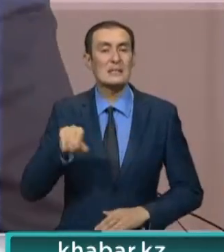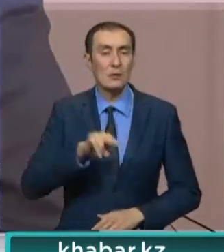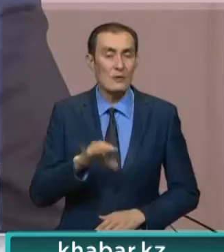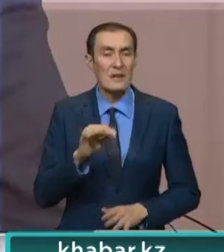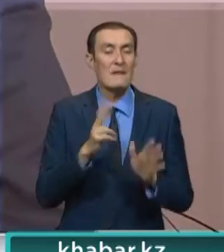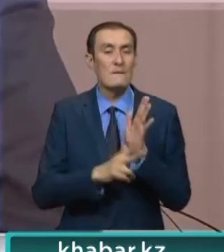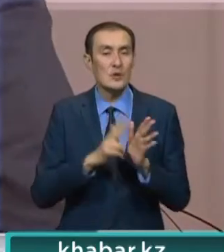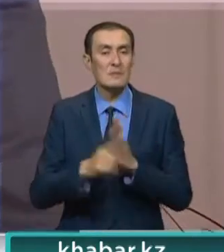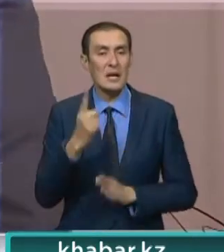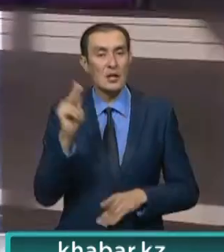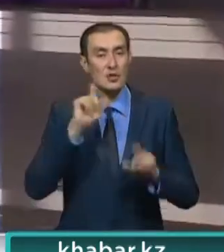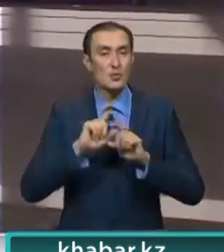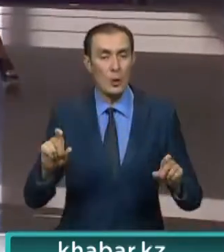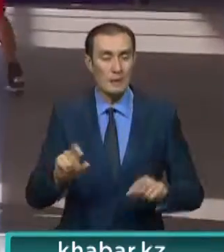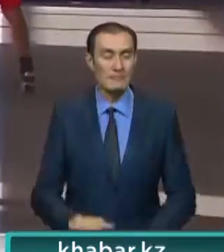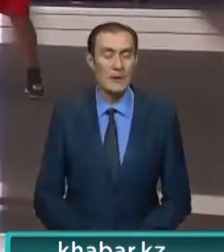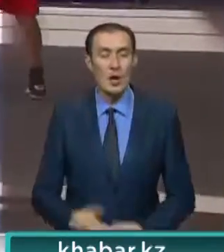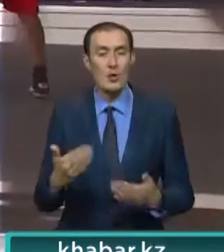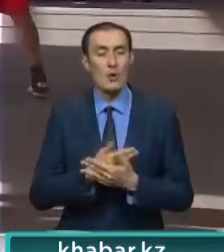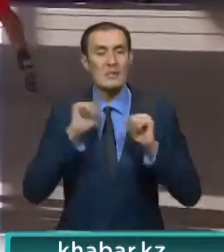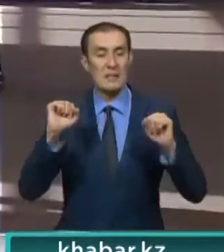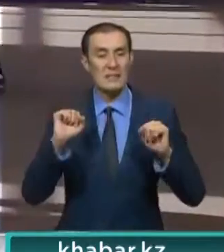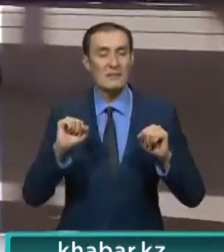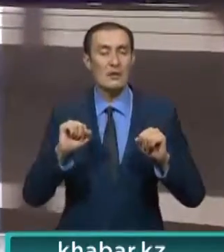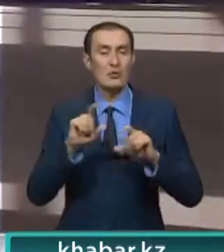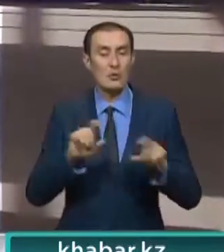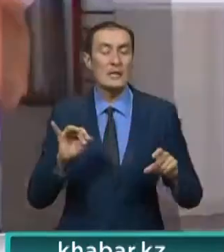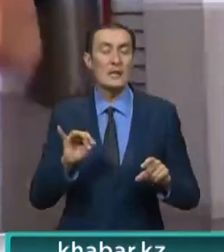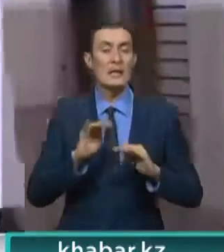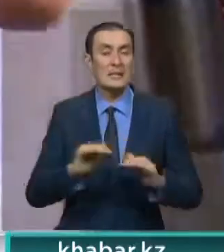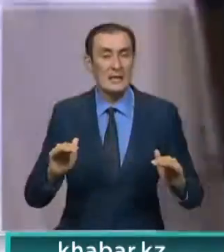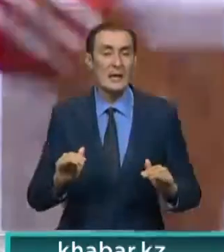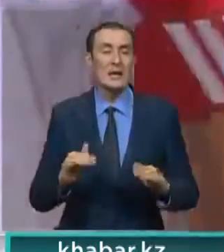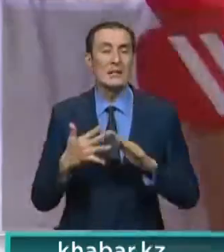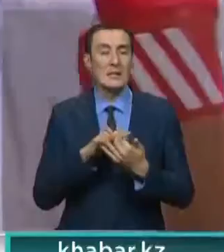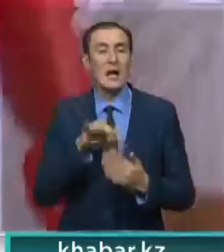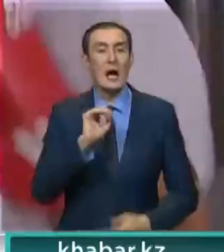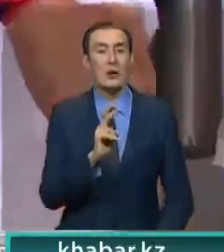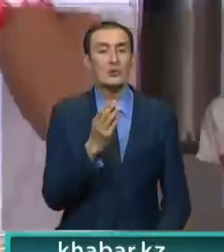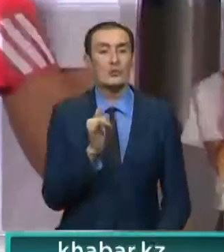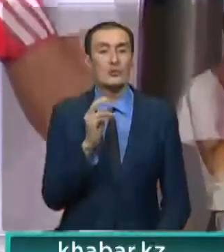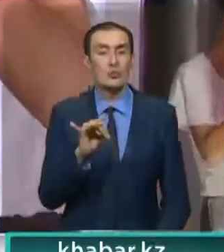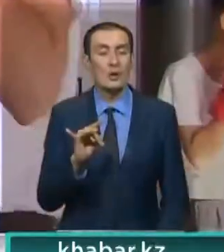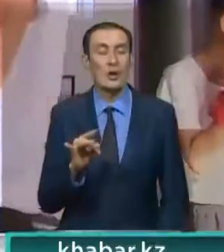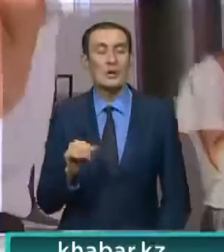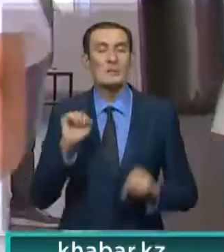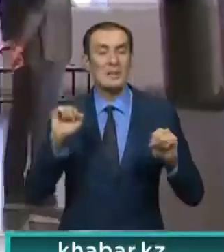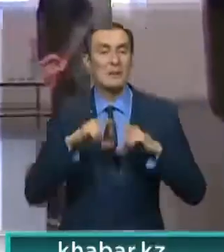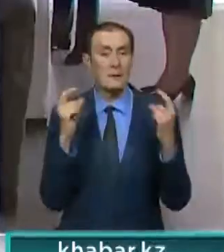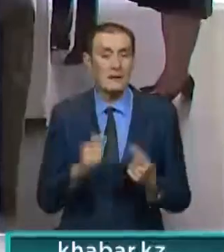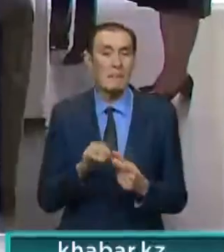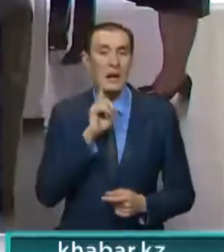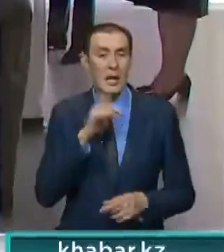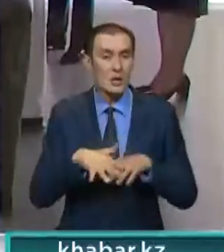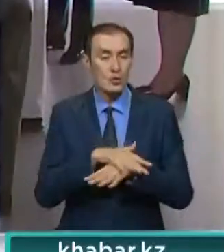и 81 школа. Новые спортивные возможности открылись и для детей села Акшукур. В современном спорткомплексе Сулеймен местная